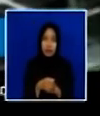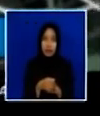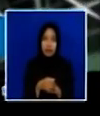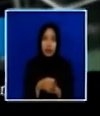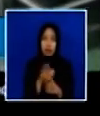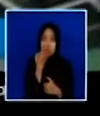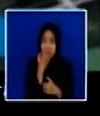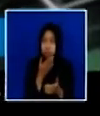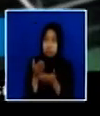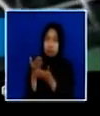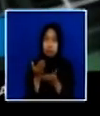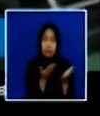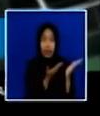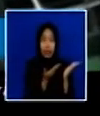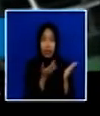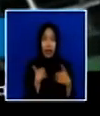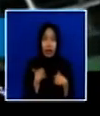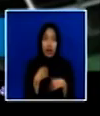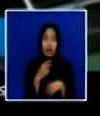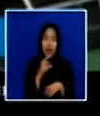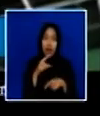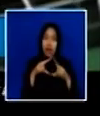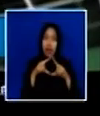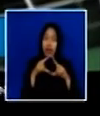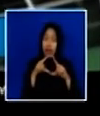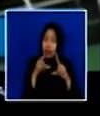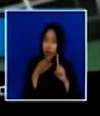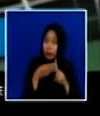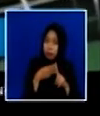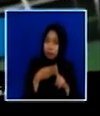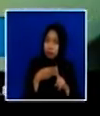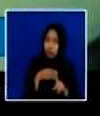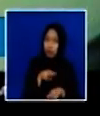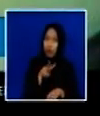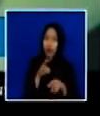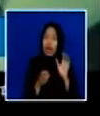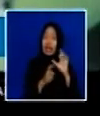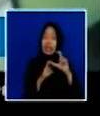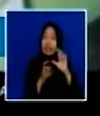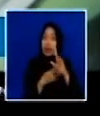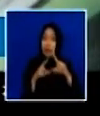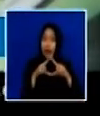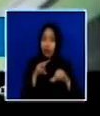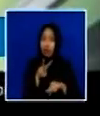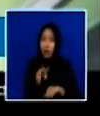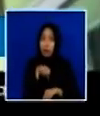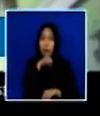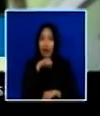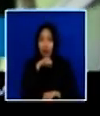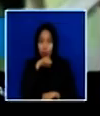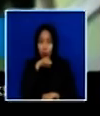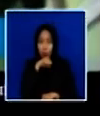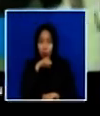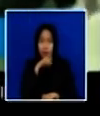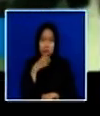beginilah kondisi ruang laboratorium SMA Negeri 2 Kota Batu pasca atapnya runtuh nampak ruang kelas yang